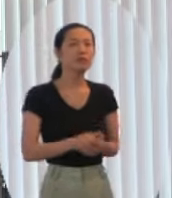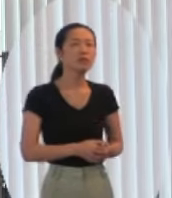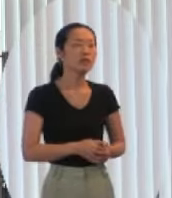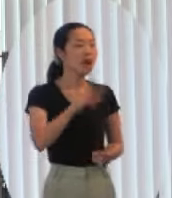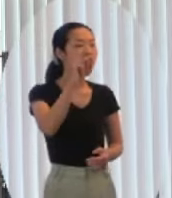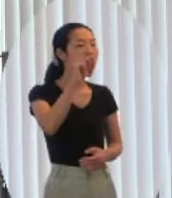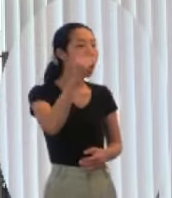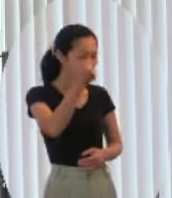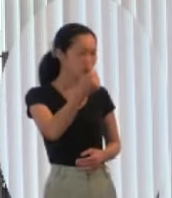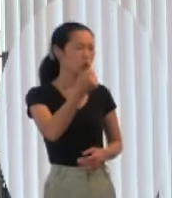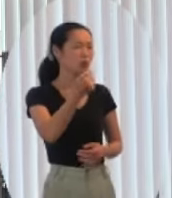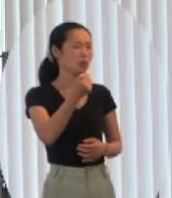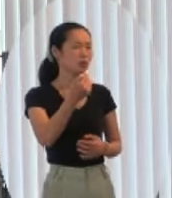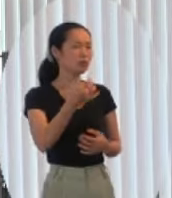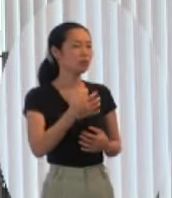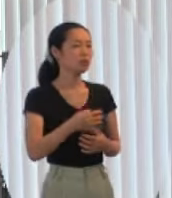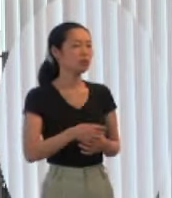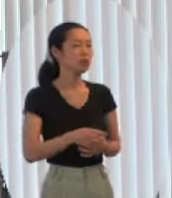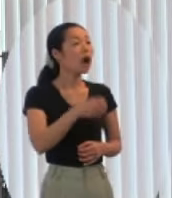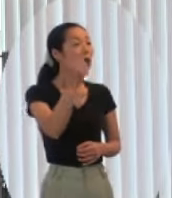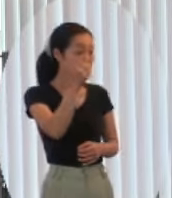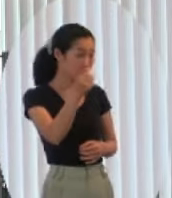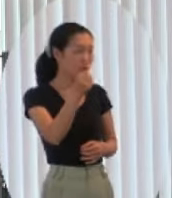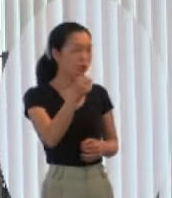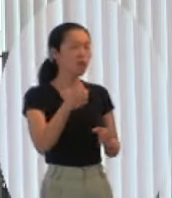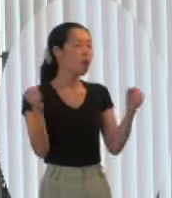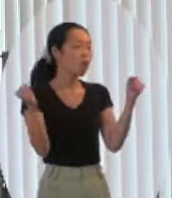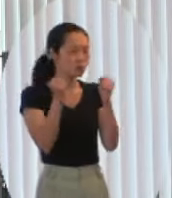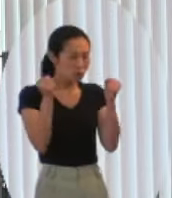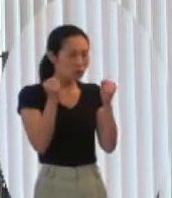さ、放射能の恐ろしさというものを、